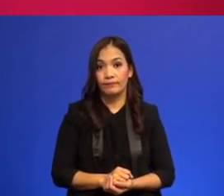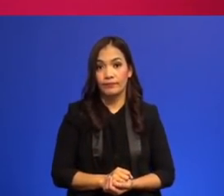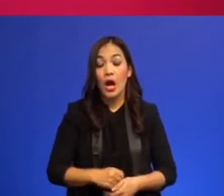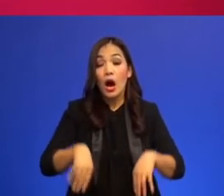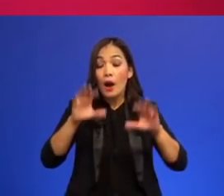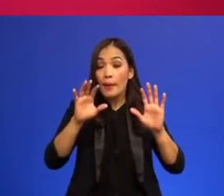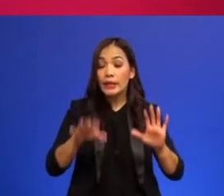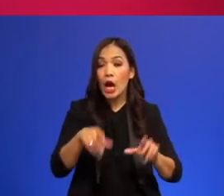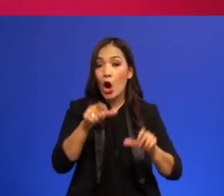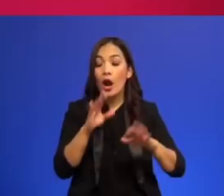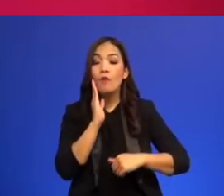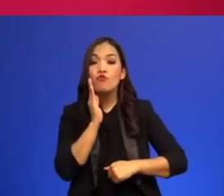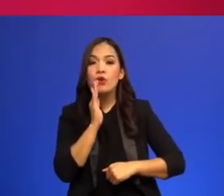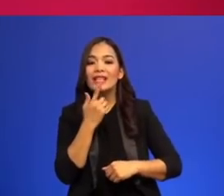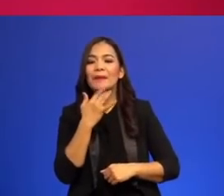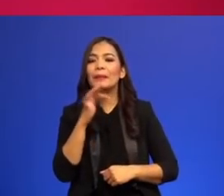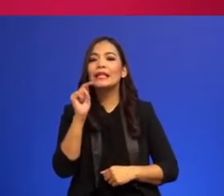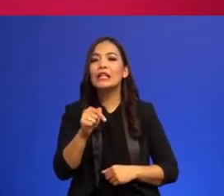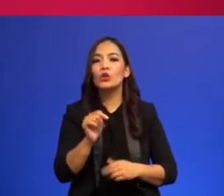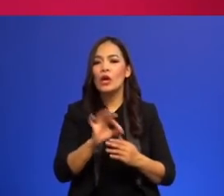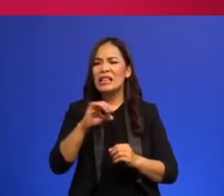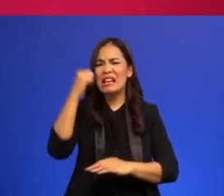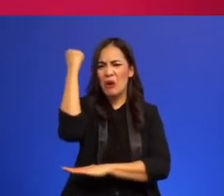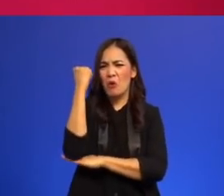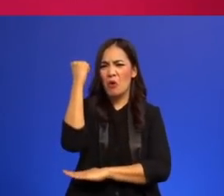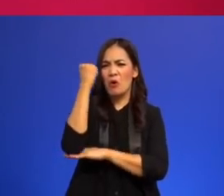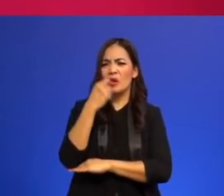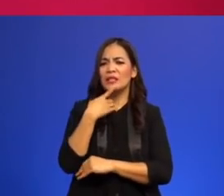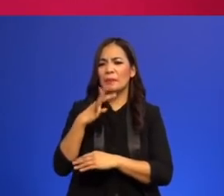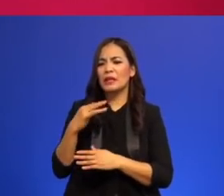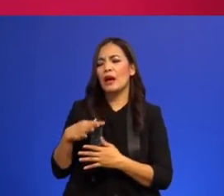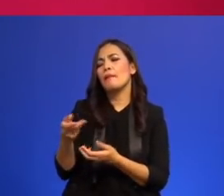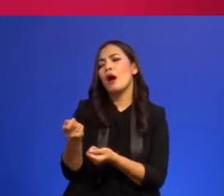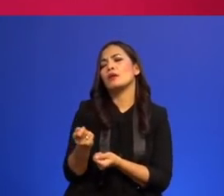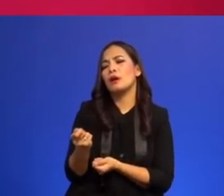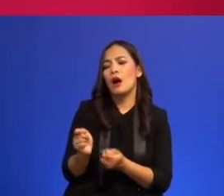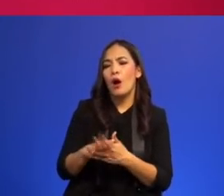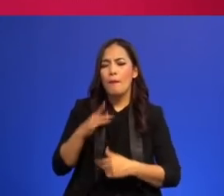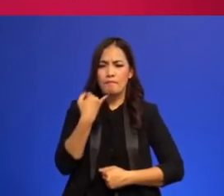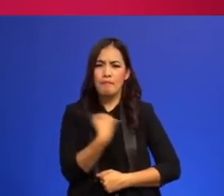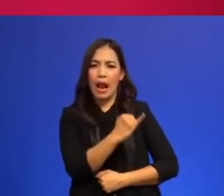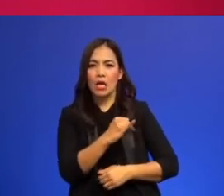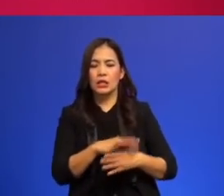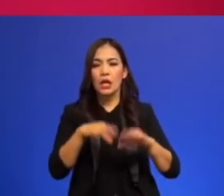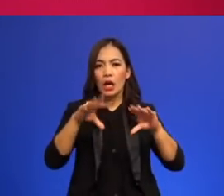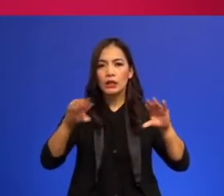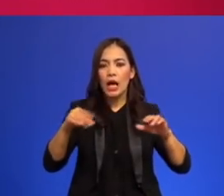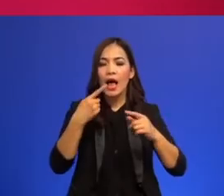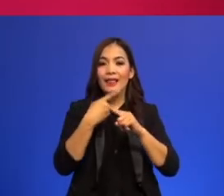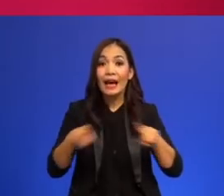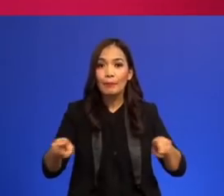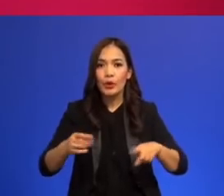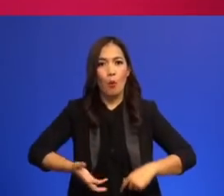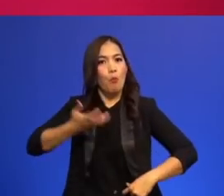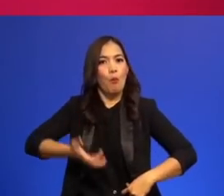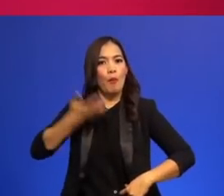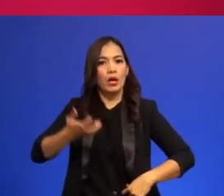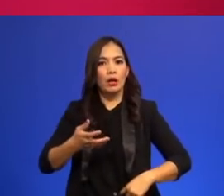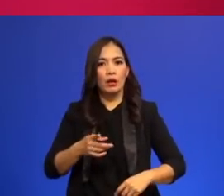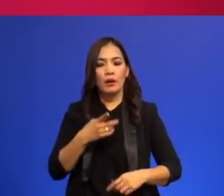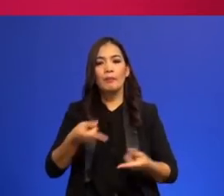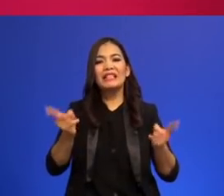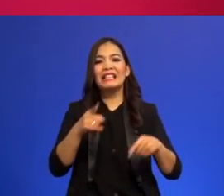Banyak orang muda yang terkondisi begitu, tidak kokoh, manja, malas bekerja, tapi arogan,